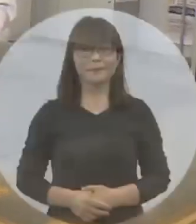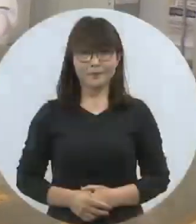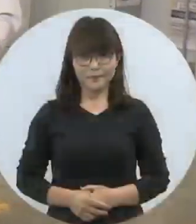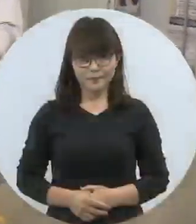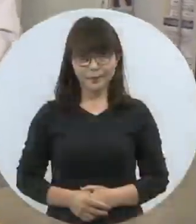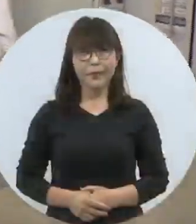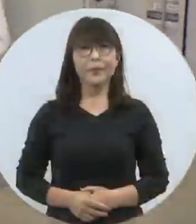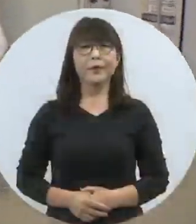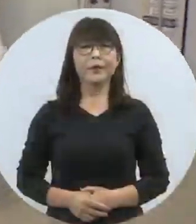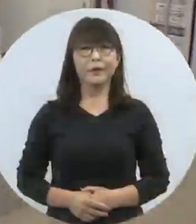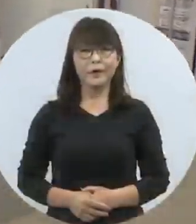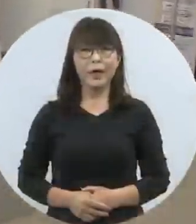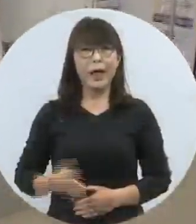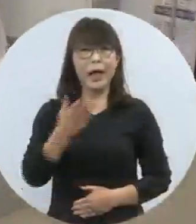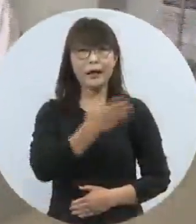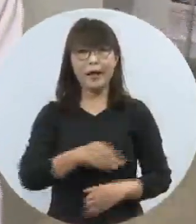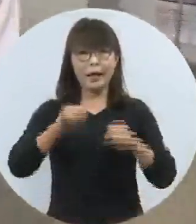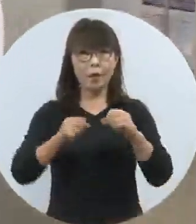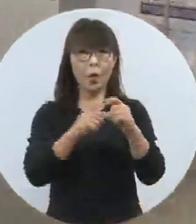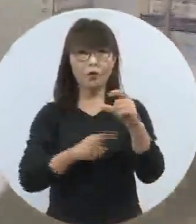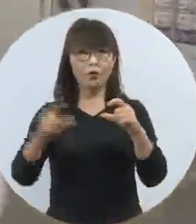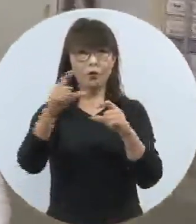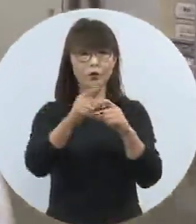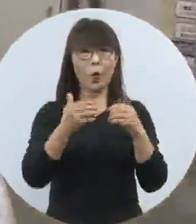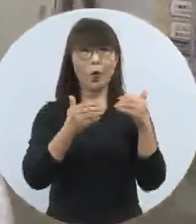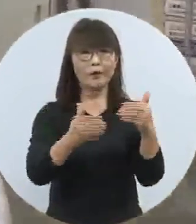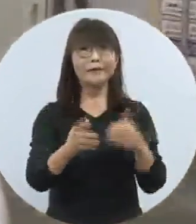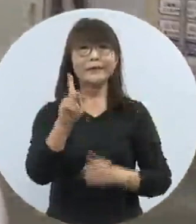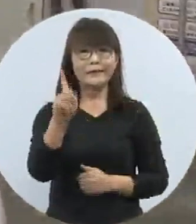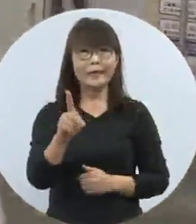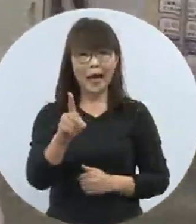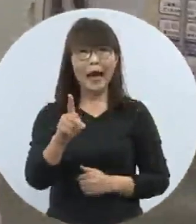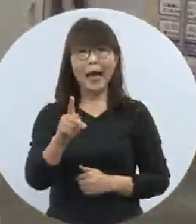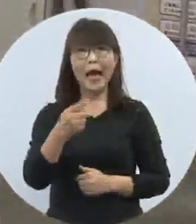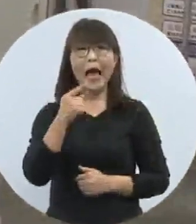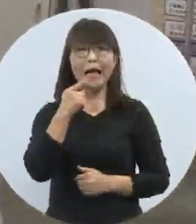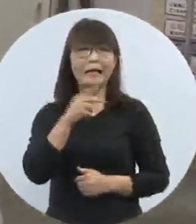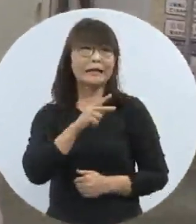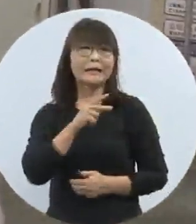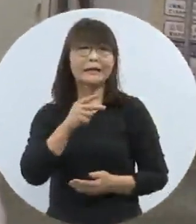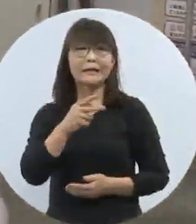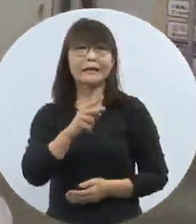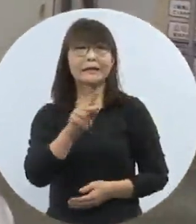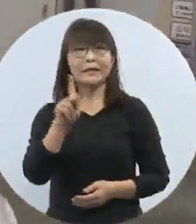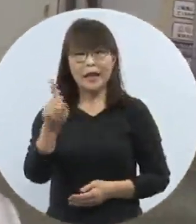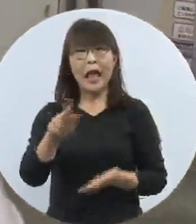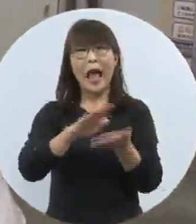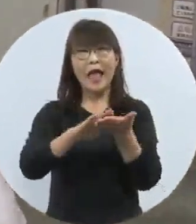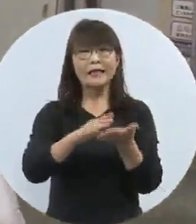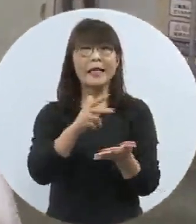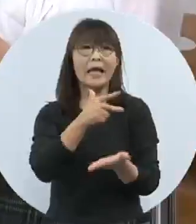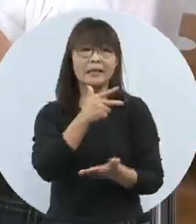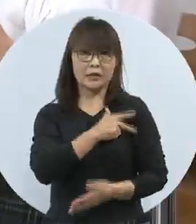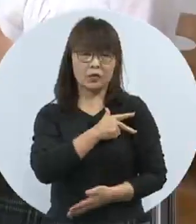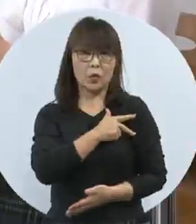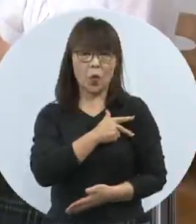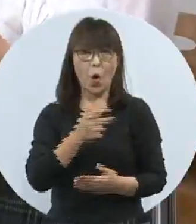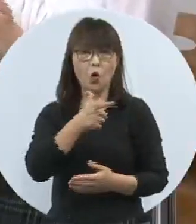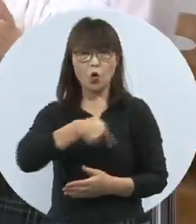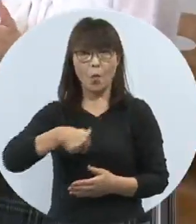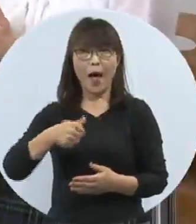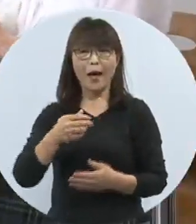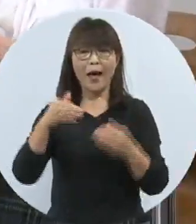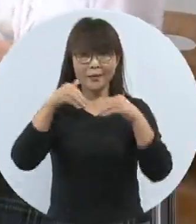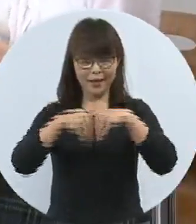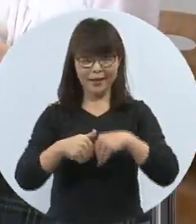まず最初に健康増進科の歯科衛生士熊谷美穂さんにお話を伺いました。 まずこう